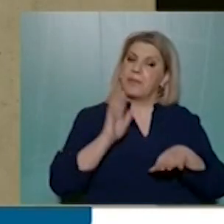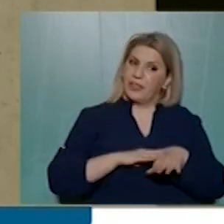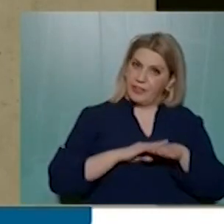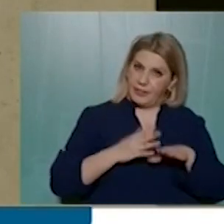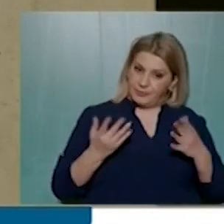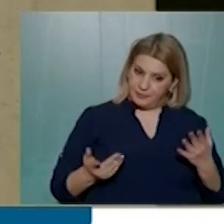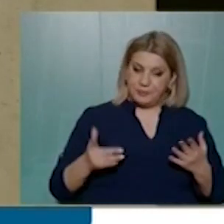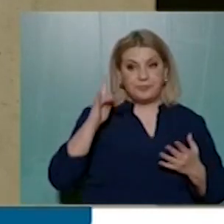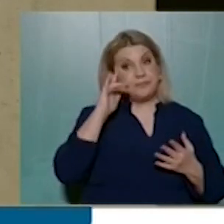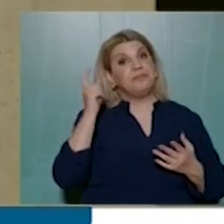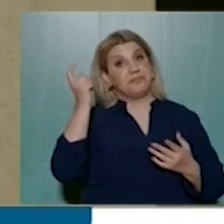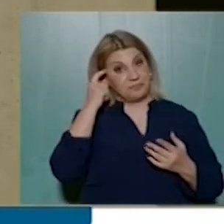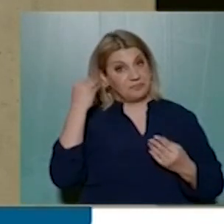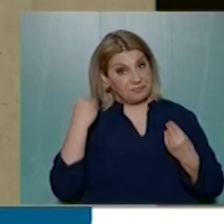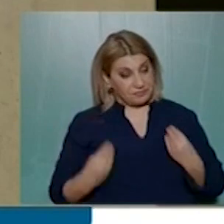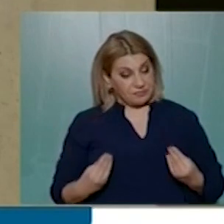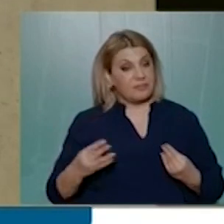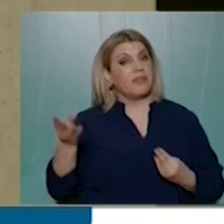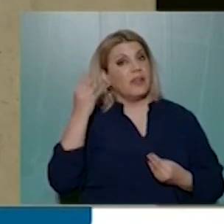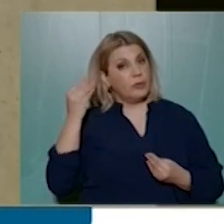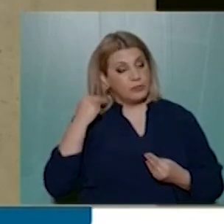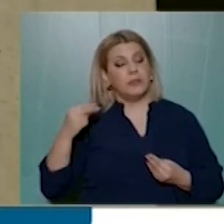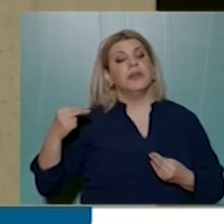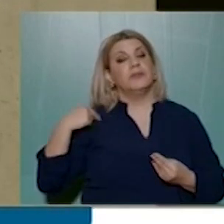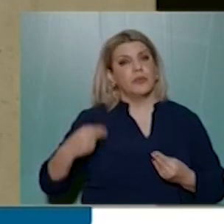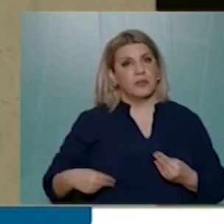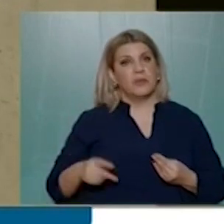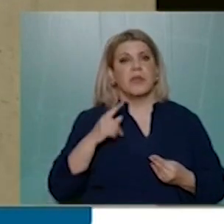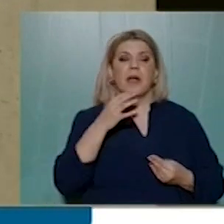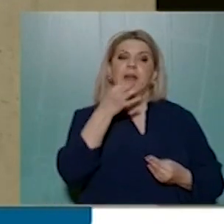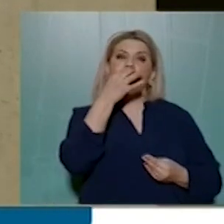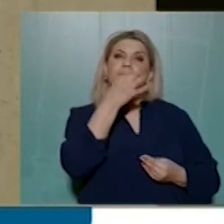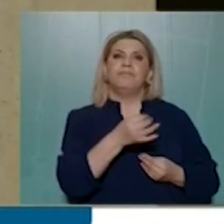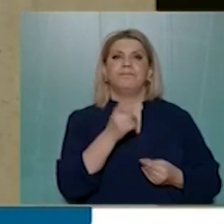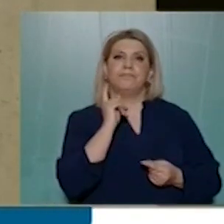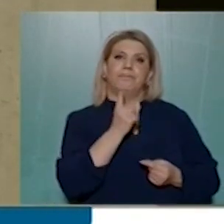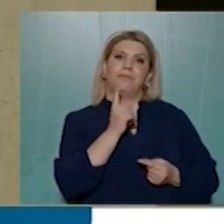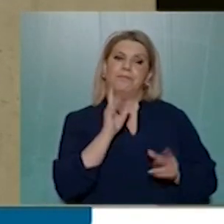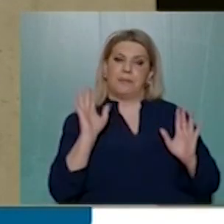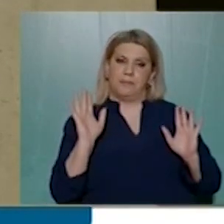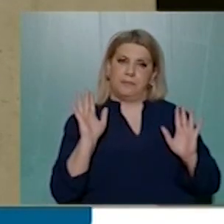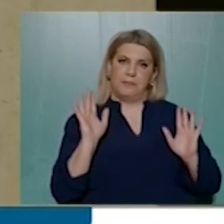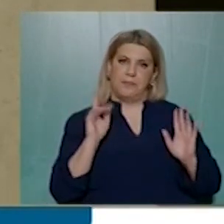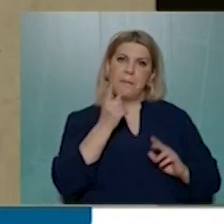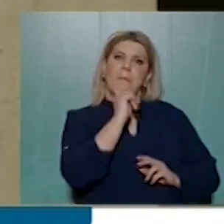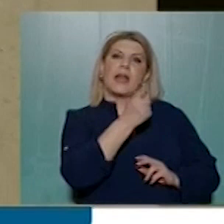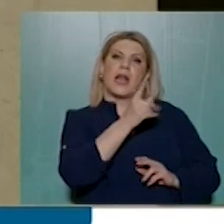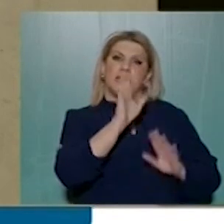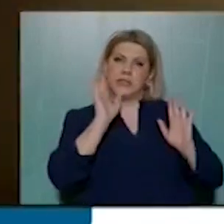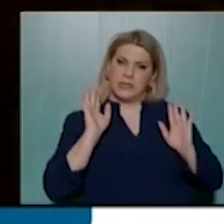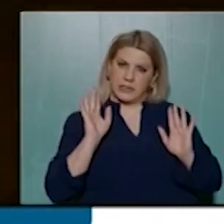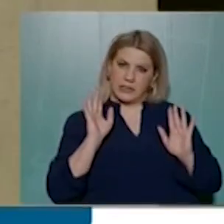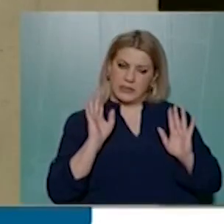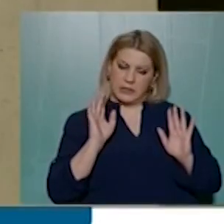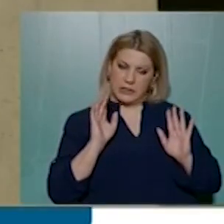κατάλαβα καλά ακούσαμε από τον κύριο δήμαρχο στην παρέμβασή του μια μομφή μές εισαγωγικά παρατήρηση μην κολλήσουμε